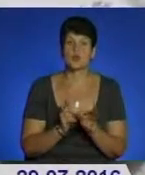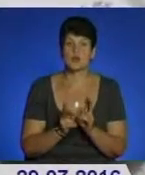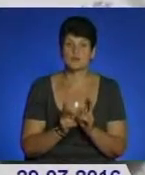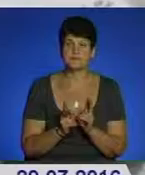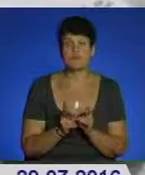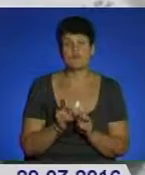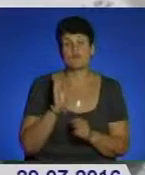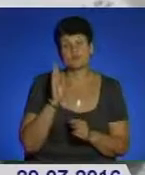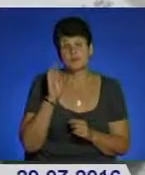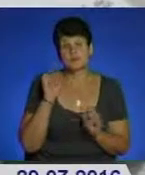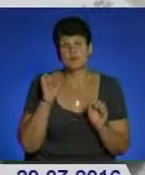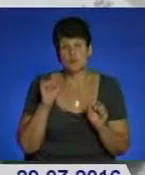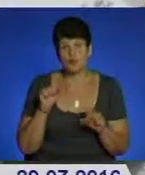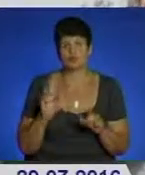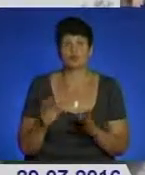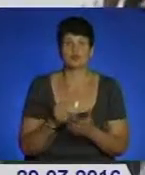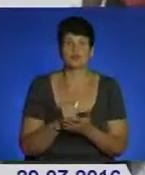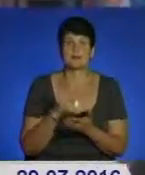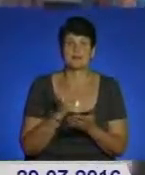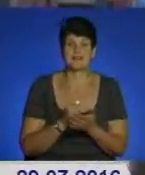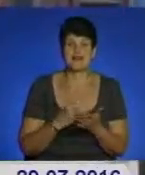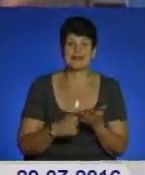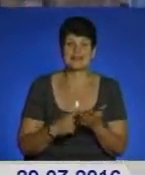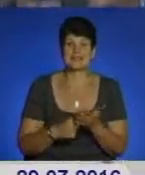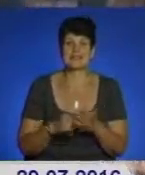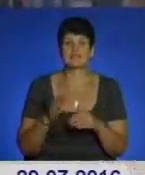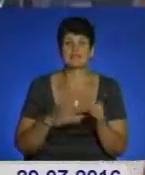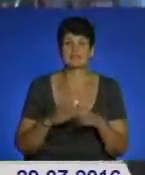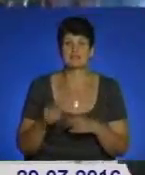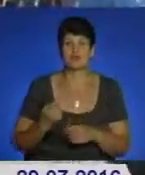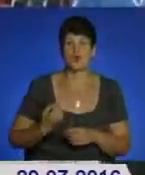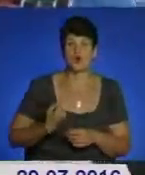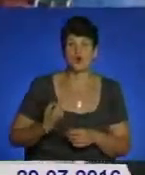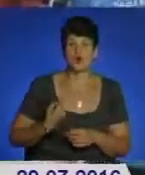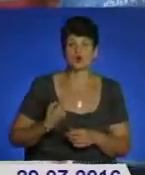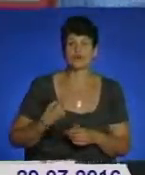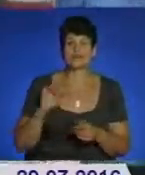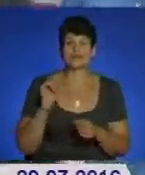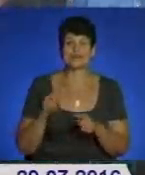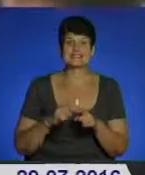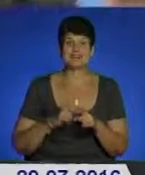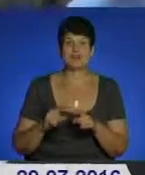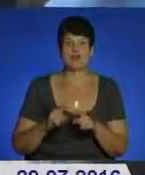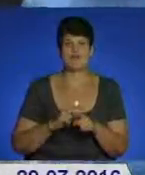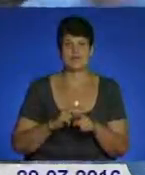у згаданих навчальних закладах. Наразі можливість підтвердити результати неформального професійного